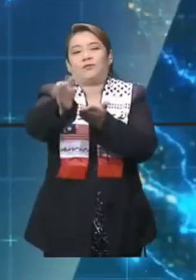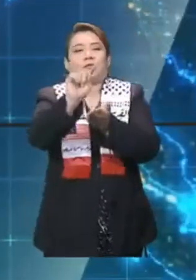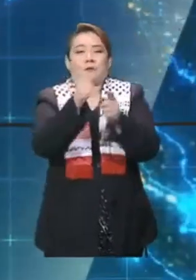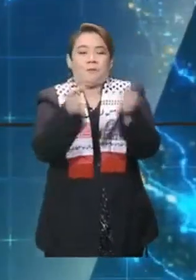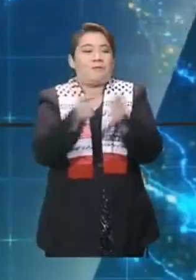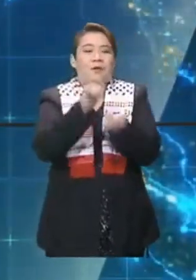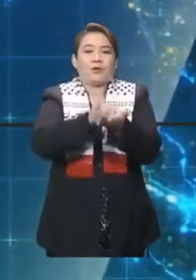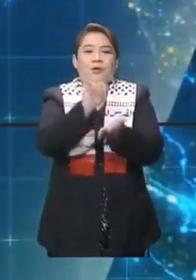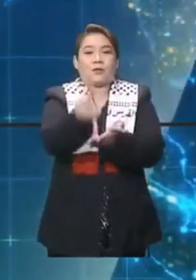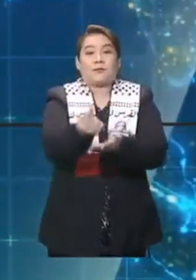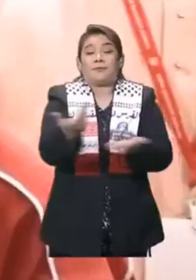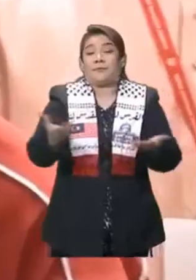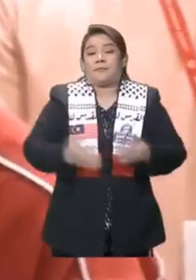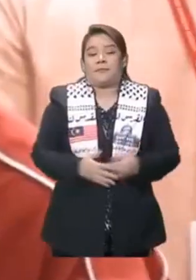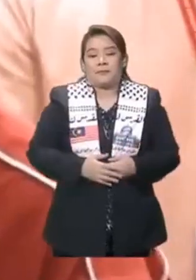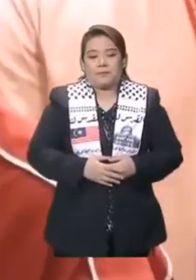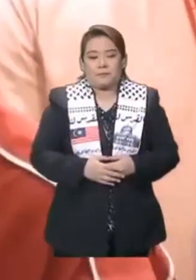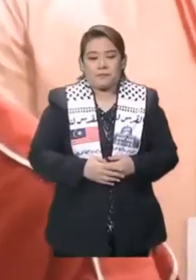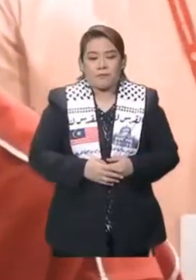tersebut.